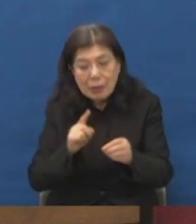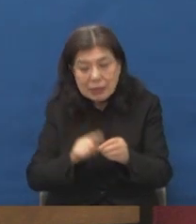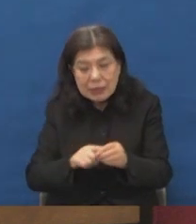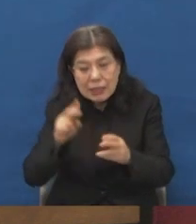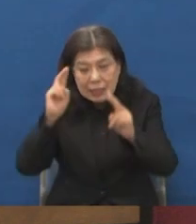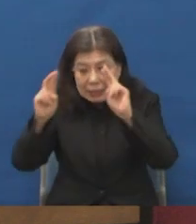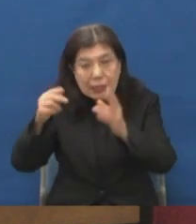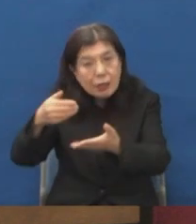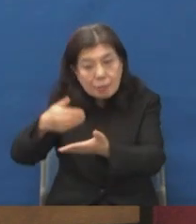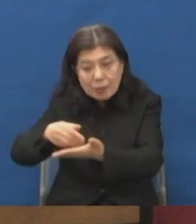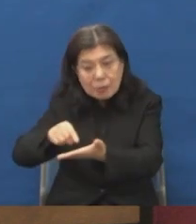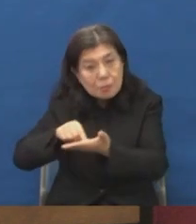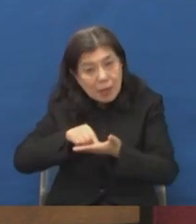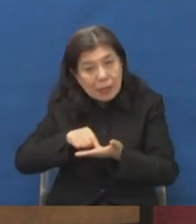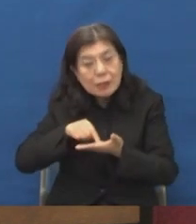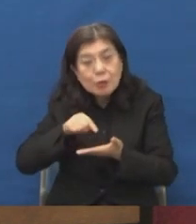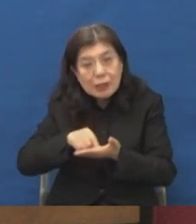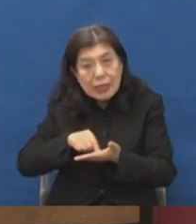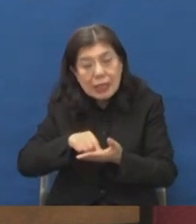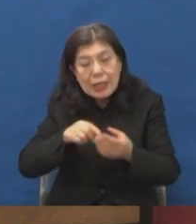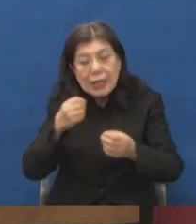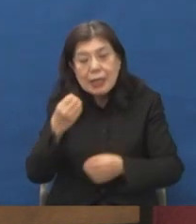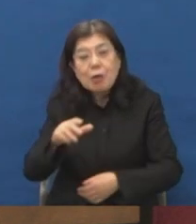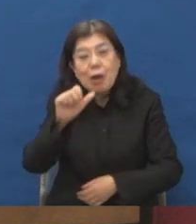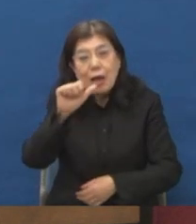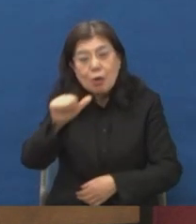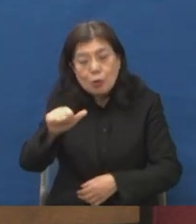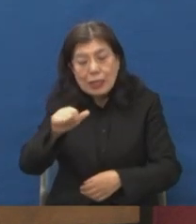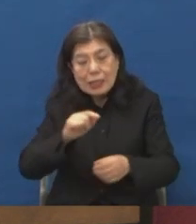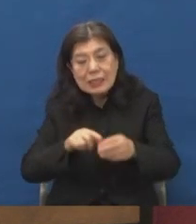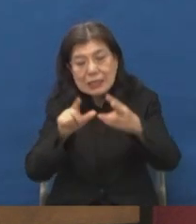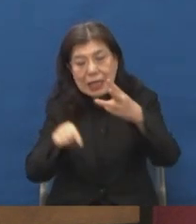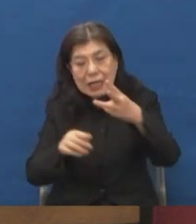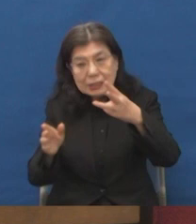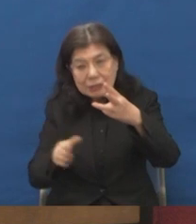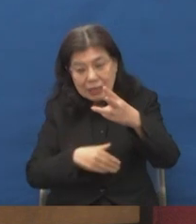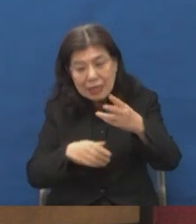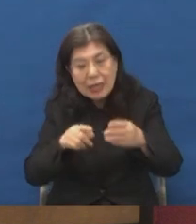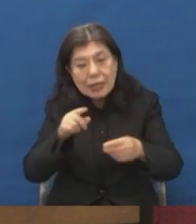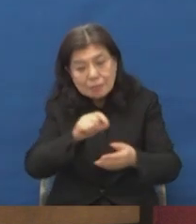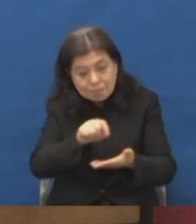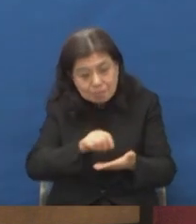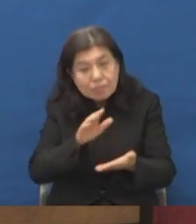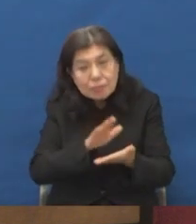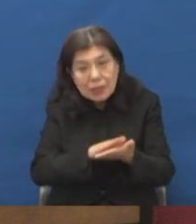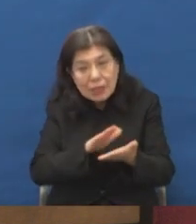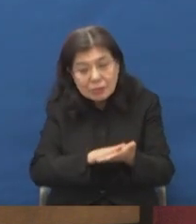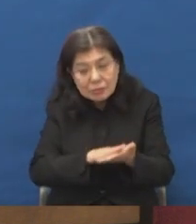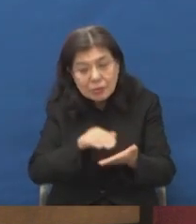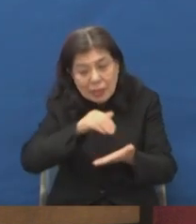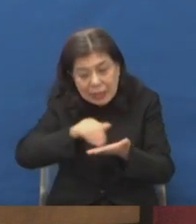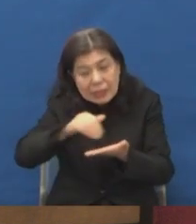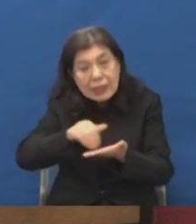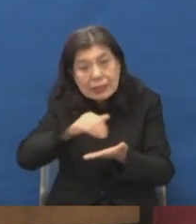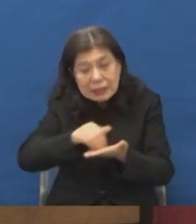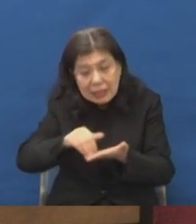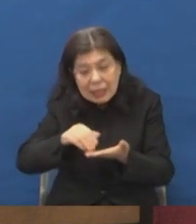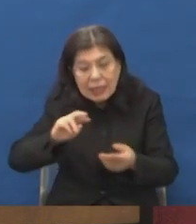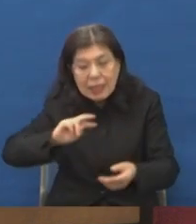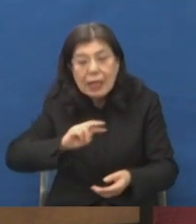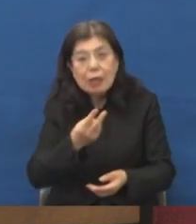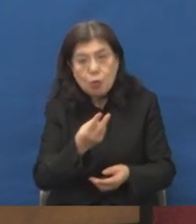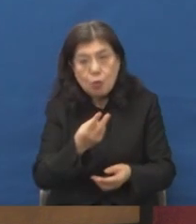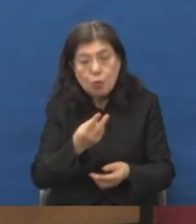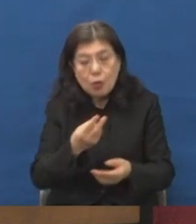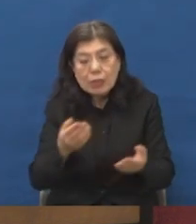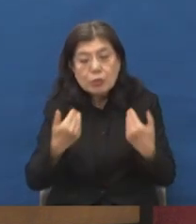により、令和5年3月から適用する公共工事設計労務単価等に基づき、積算した額に変更する必要が生